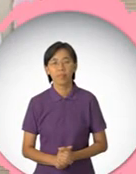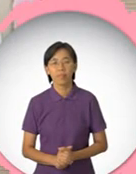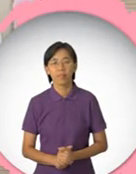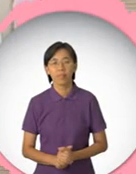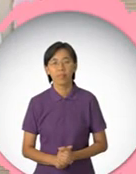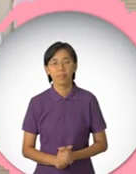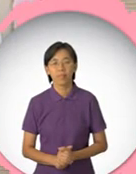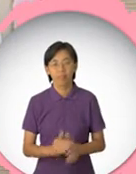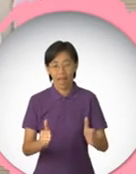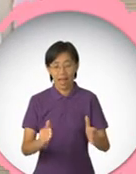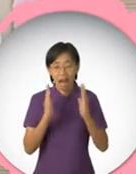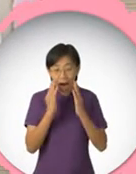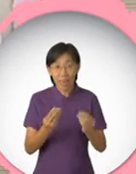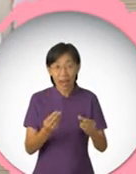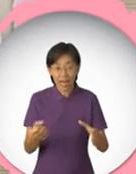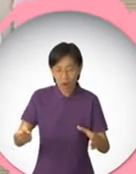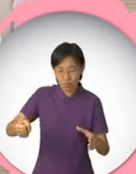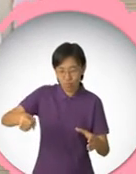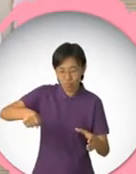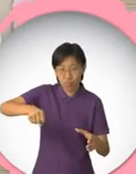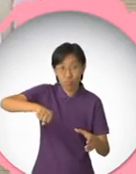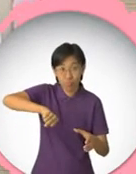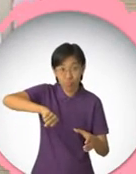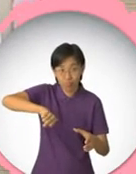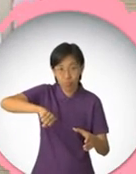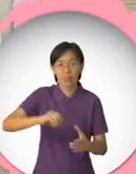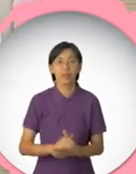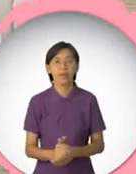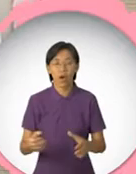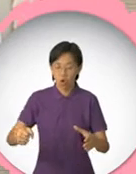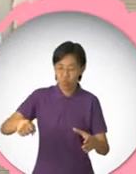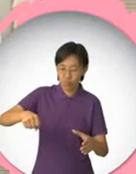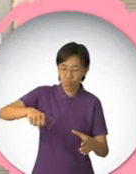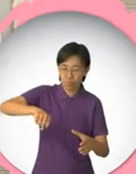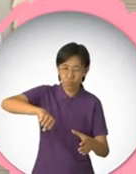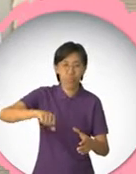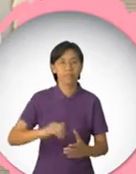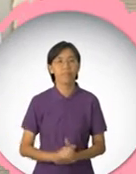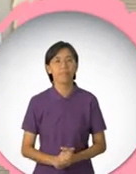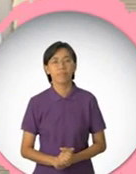แล้ว แล้วเราก็เทลงไปค่ะเทลงไปในส่วนของแป้งไว้ขอโทษนะคะ